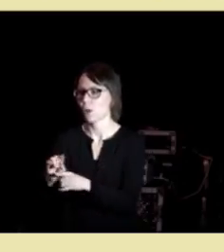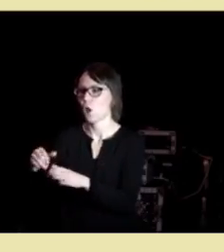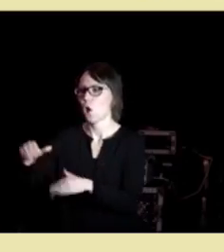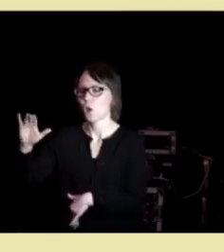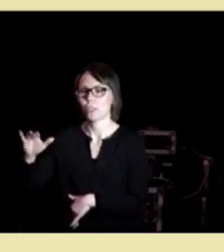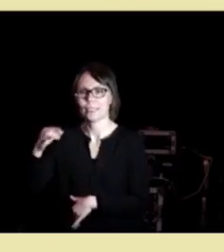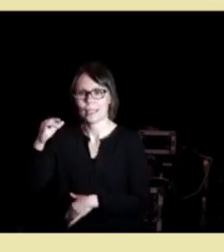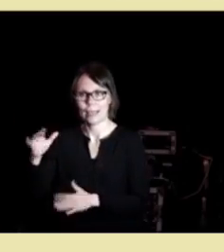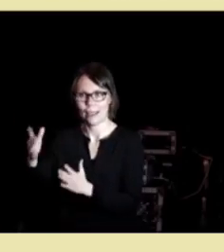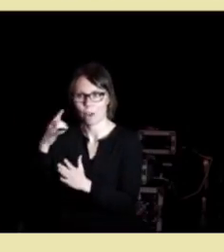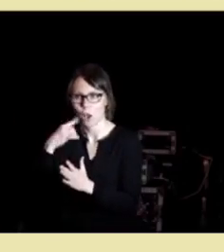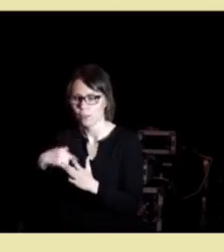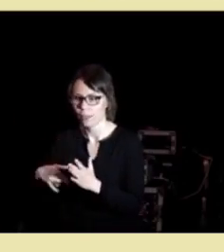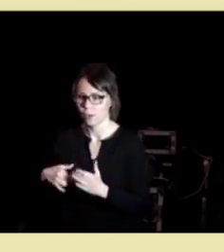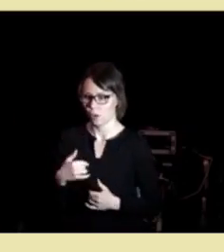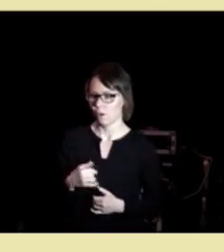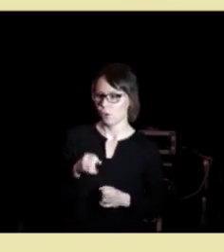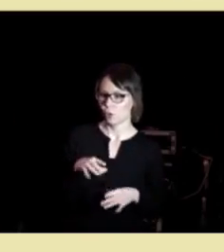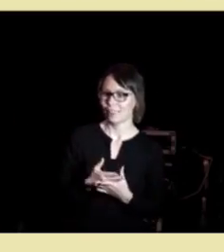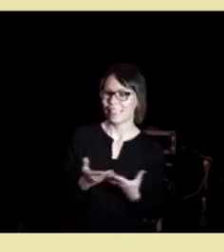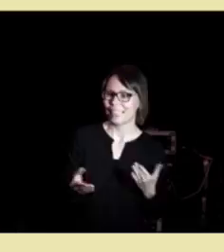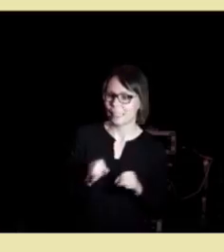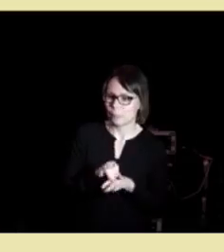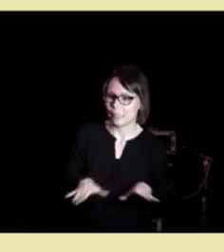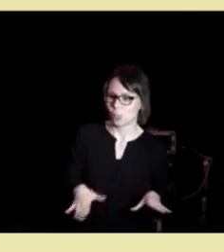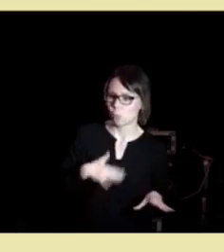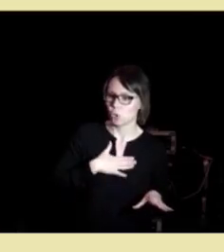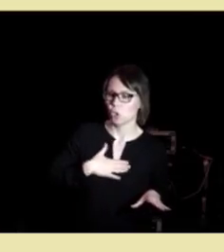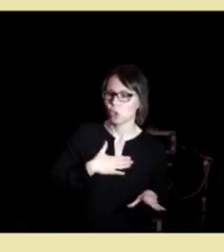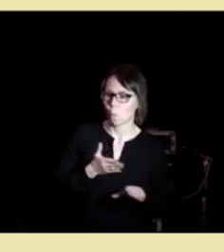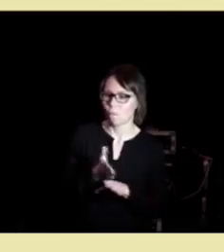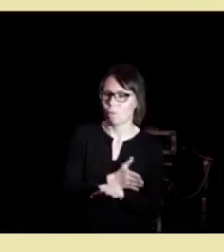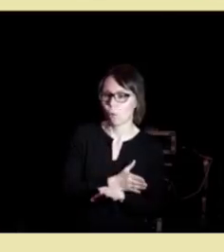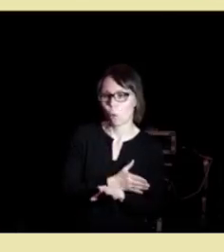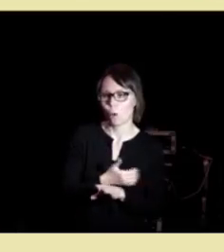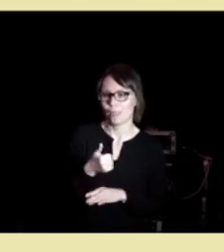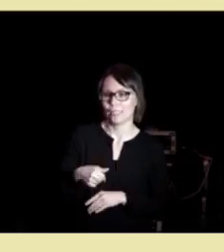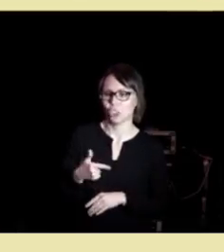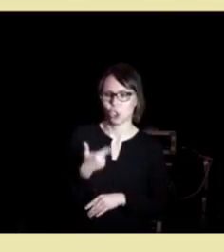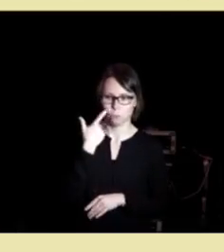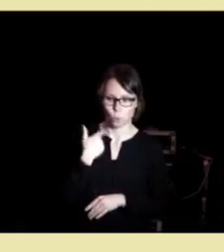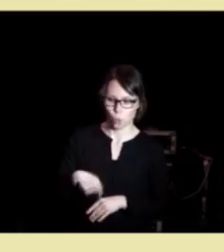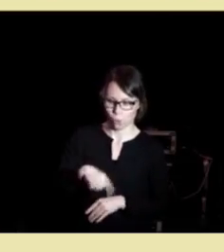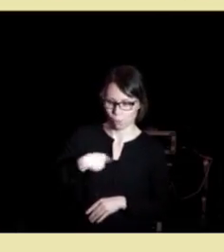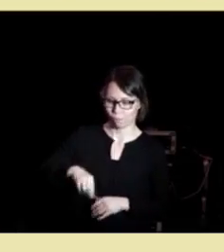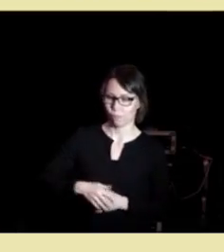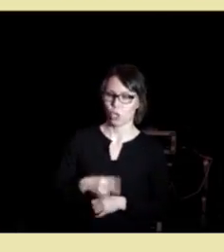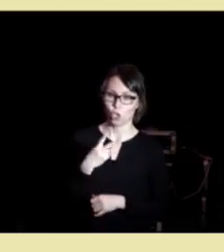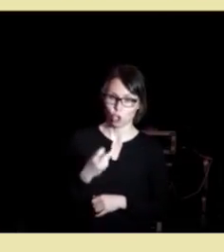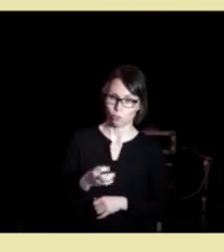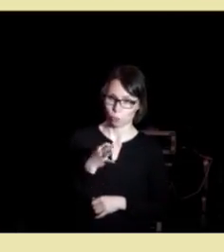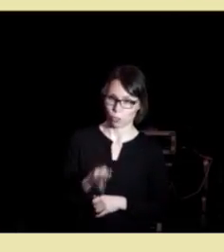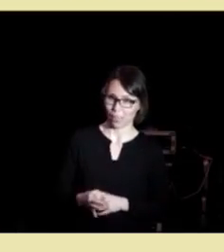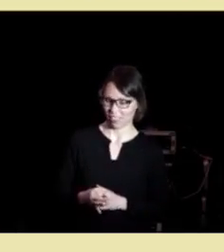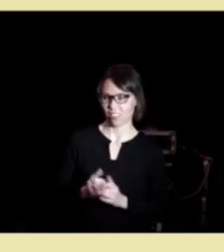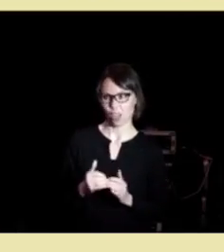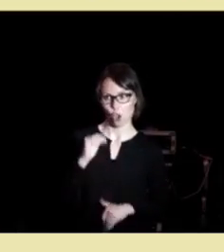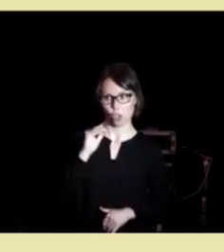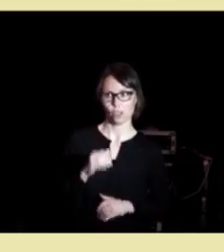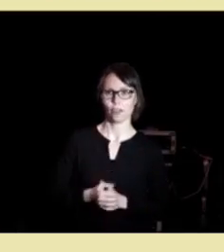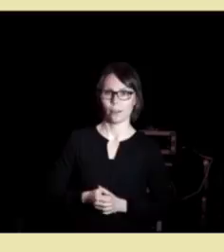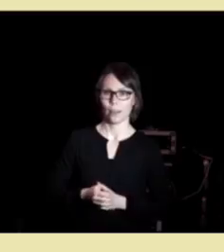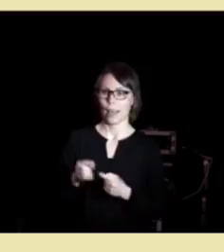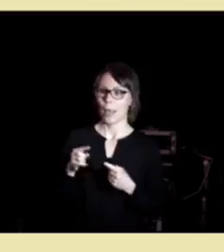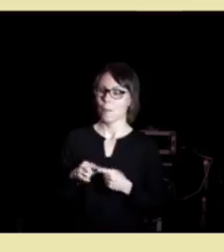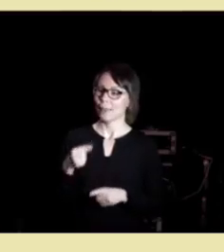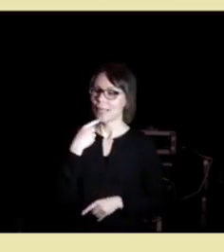levealder, for å dø av en ikke-smittsom sykdom før vi 67 år. 20%. Det ganske høyt. Men